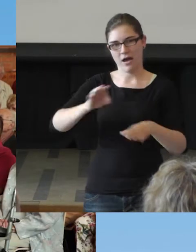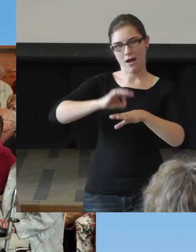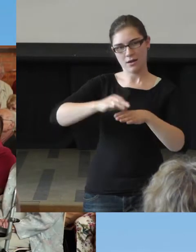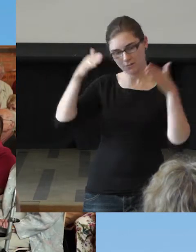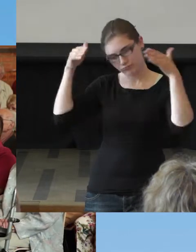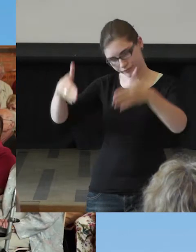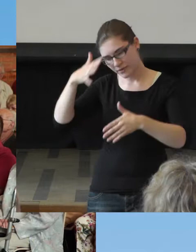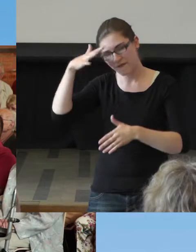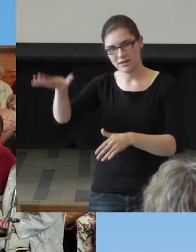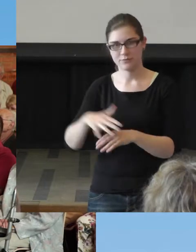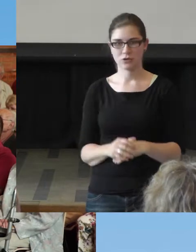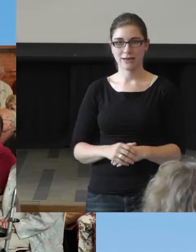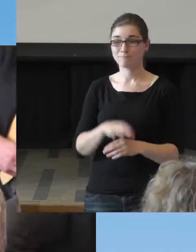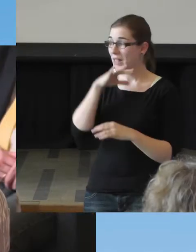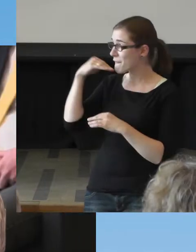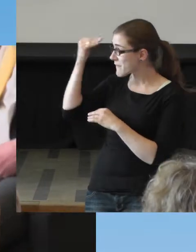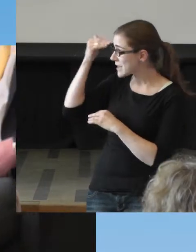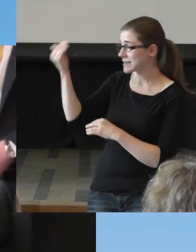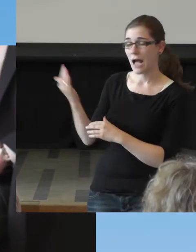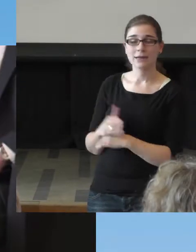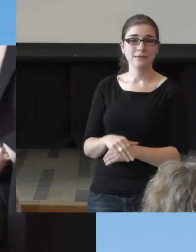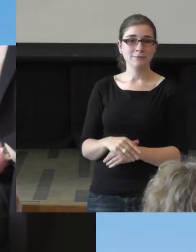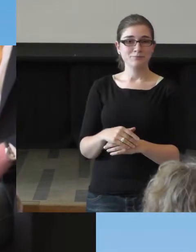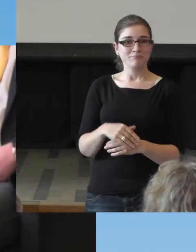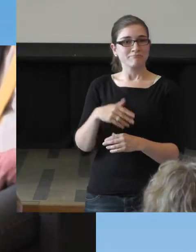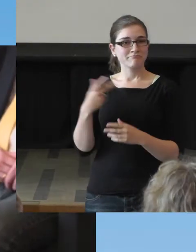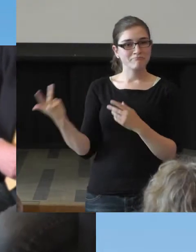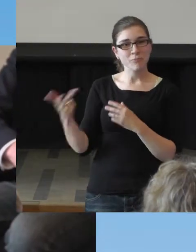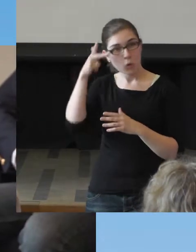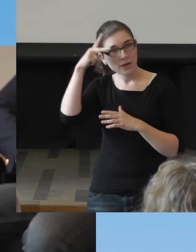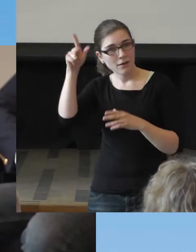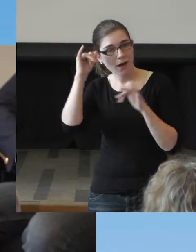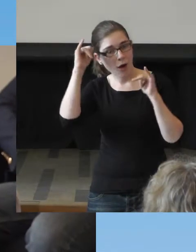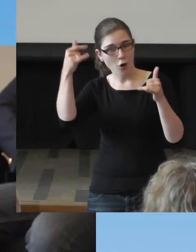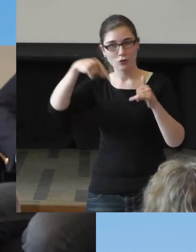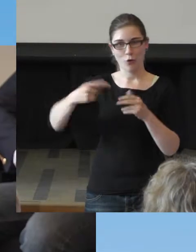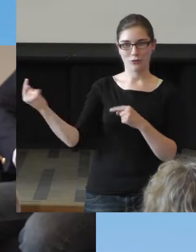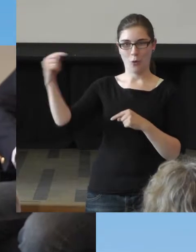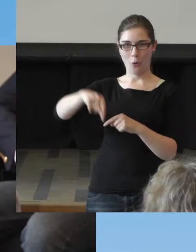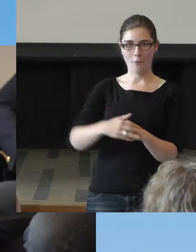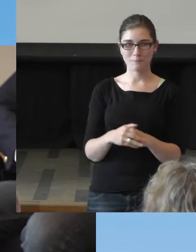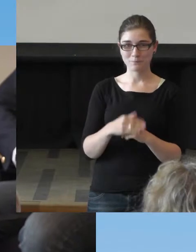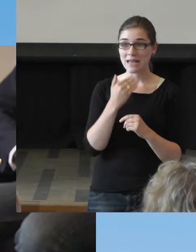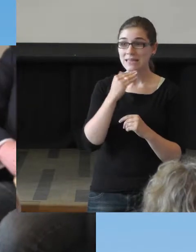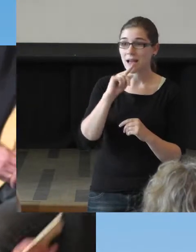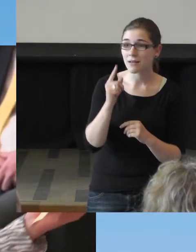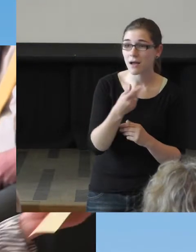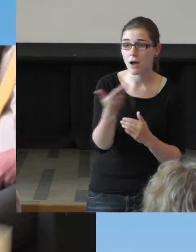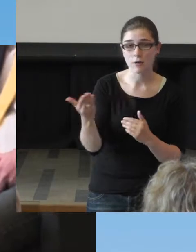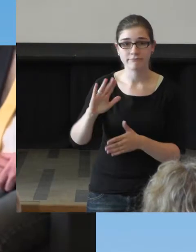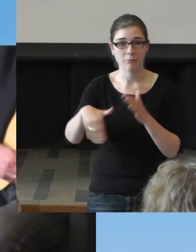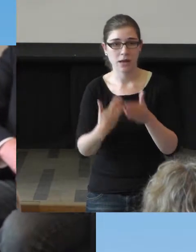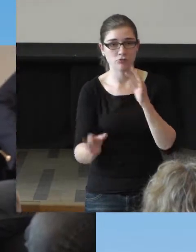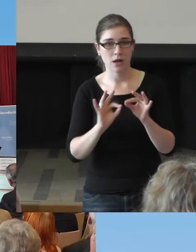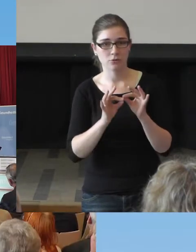Vielen Dank, liebe Referenten, lieber Herr Ochs, dass Sie heute gekommen sind. Ich bedanke mich auch bei unseren